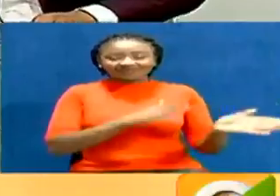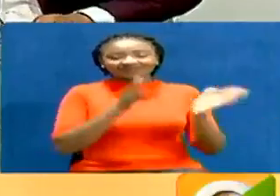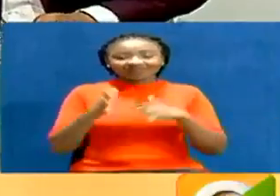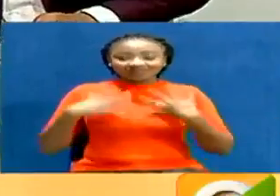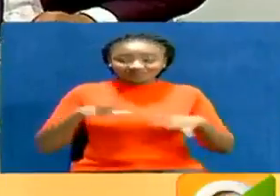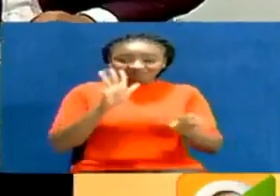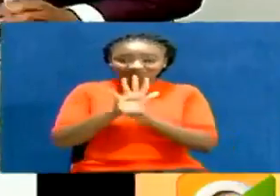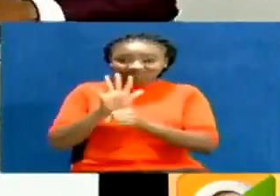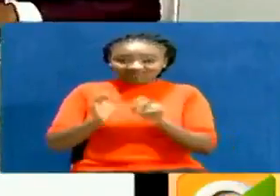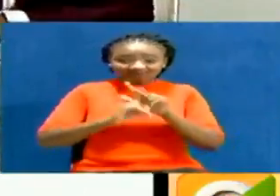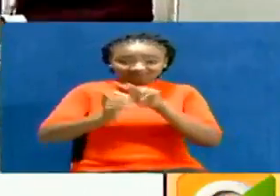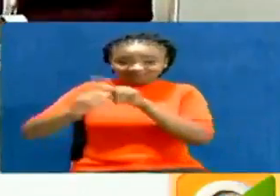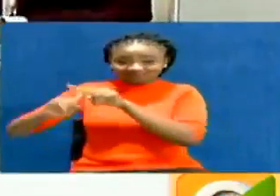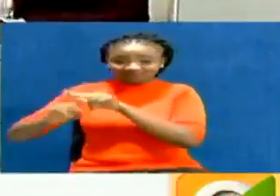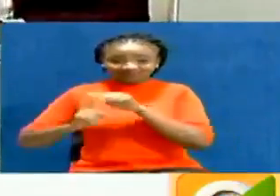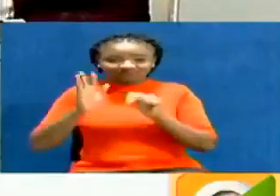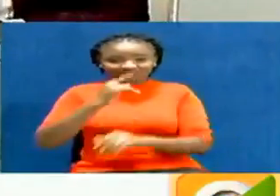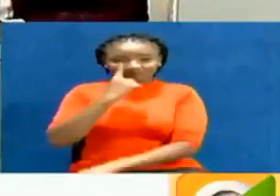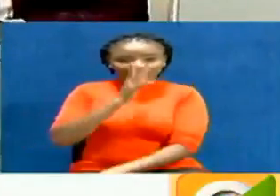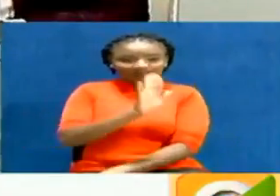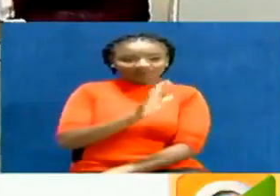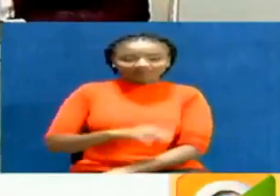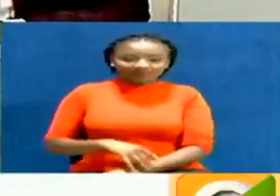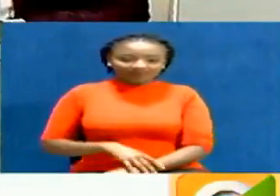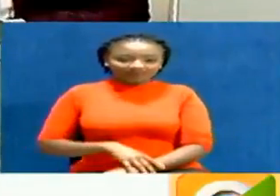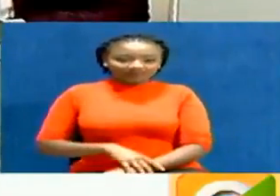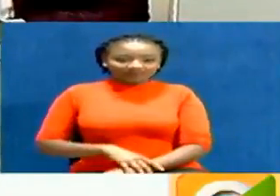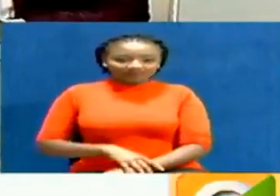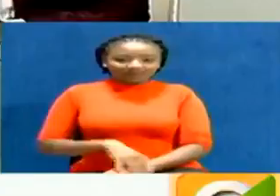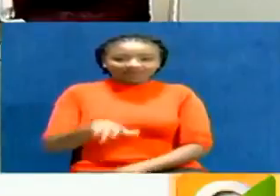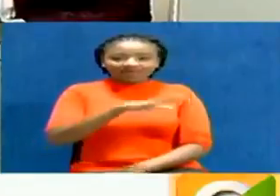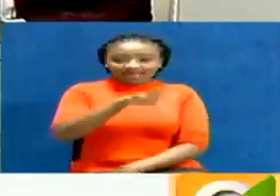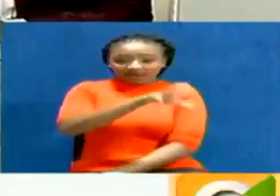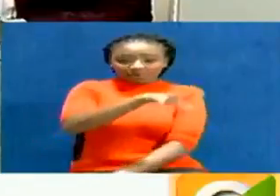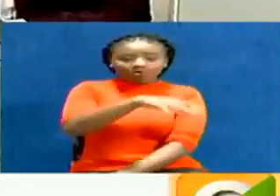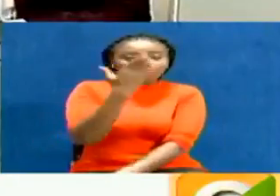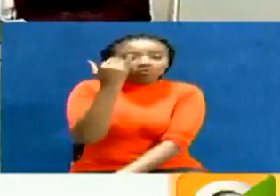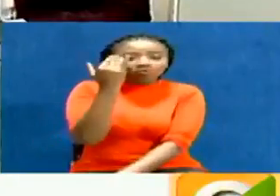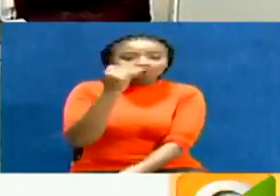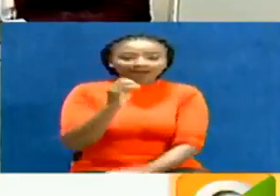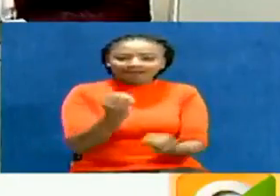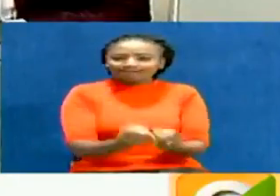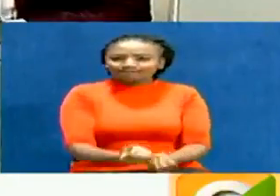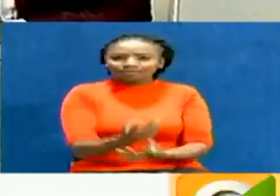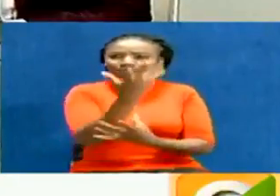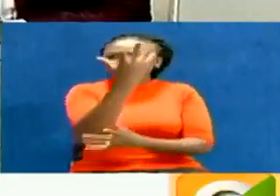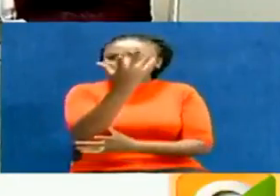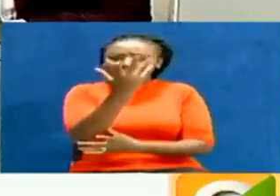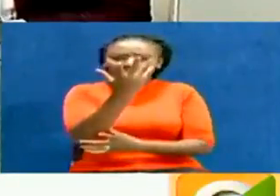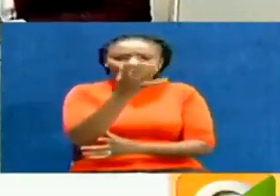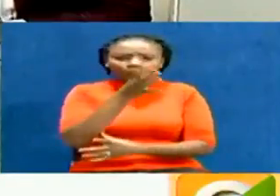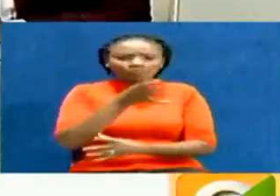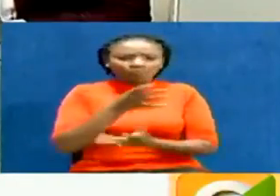Maelfu ya watu wametoroka makao yao katika nchi ya Jamhuri ya Kidemokrasia ya Congo baada ya volkano kubwa kulipuka.